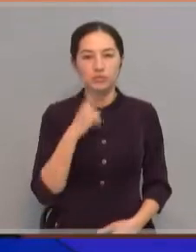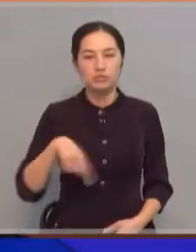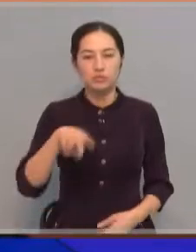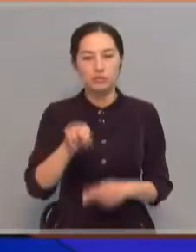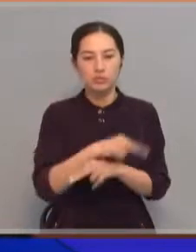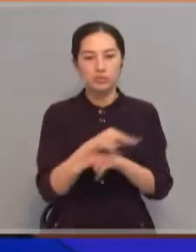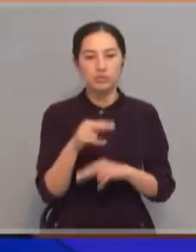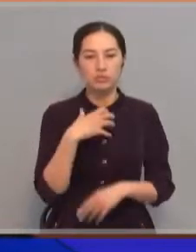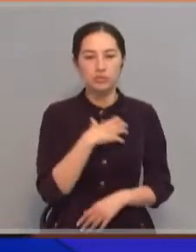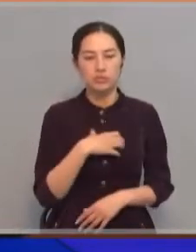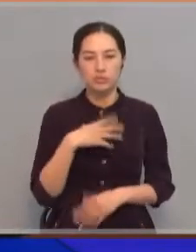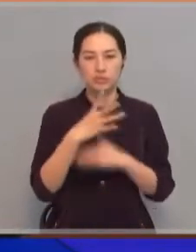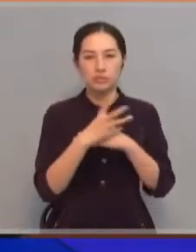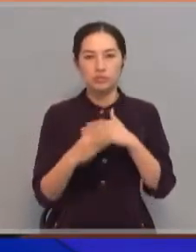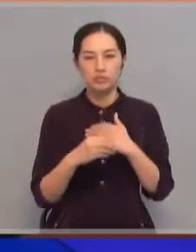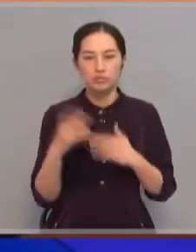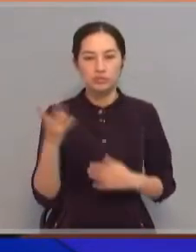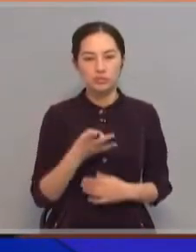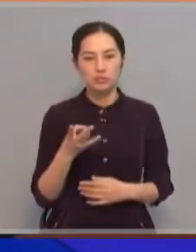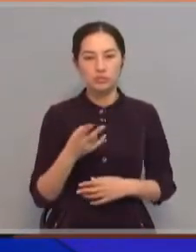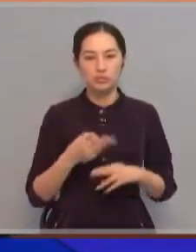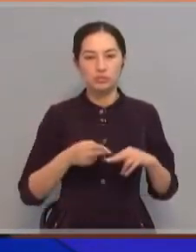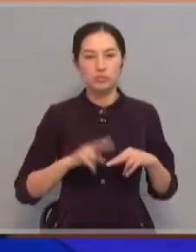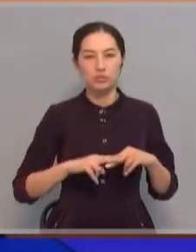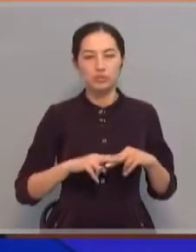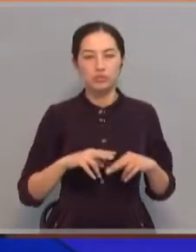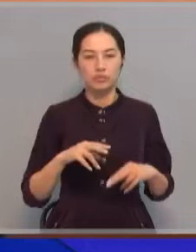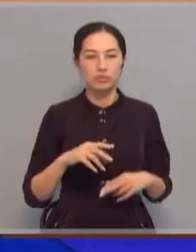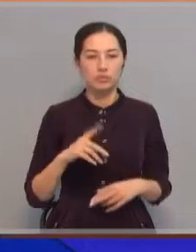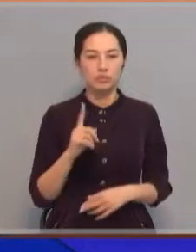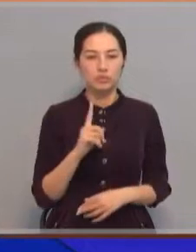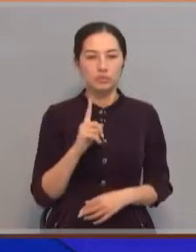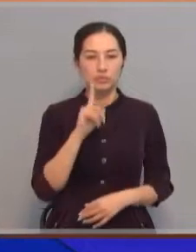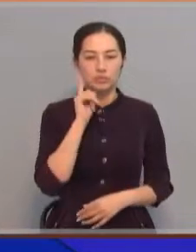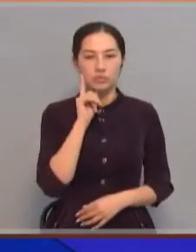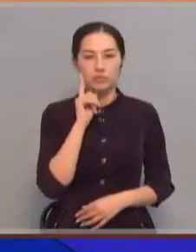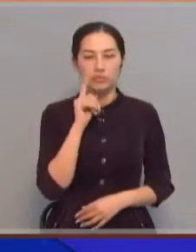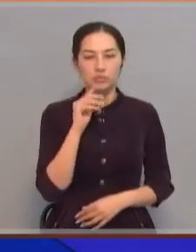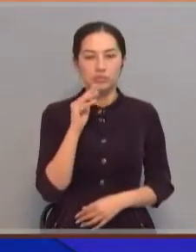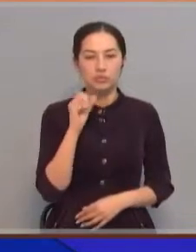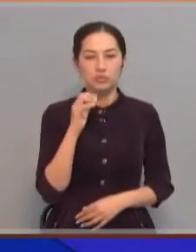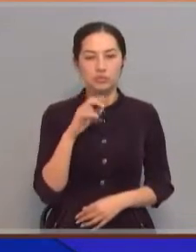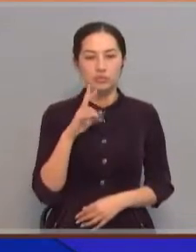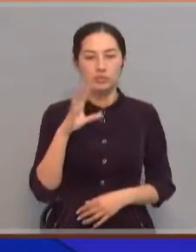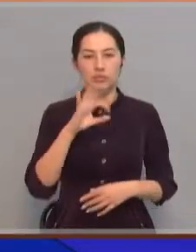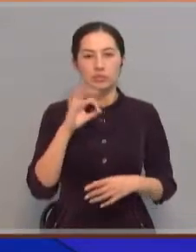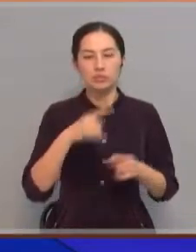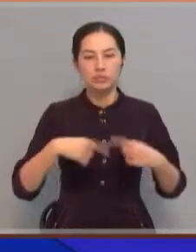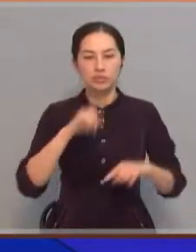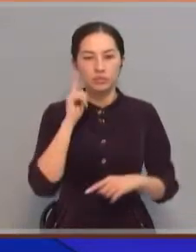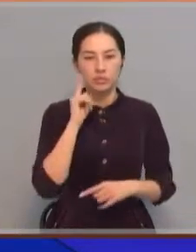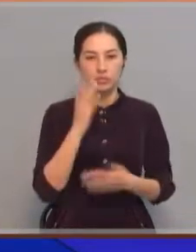соған тәрбиелеуіміз керек. Мына жасты балдарымыз бар. Сол жағы, сасылан мектебінде оқып отқан балдарымыз